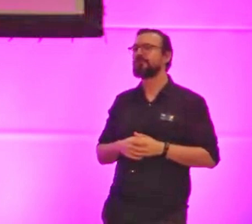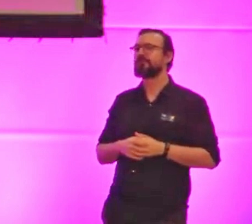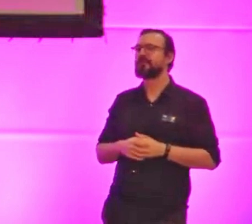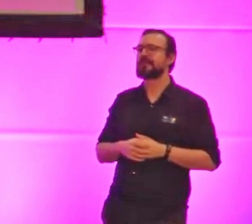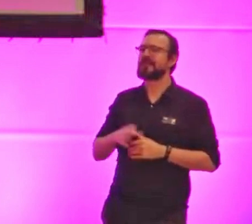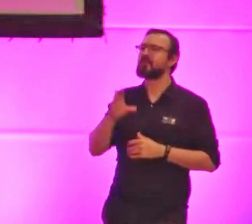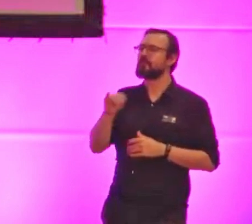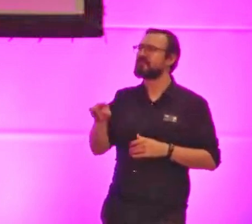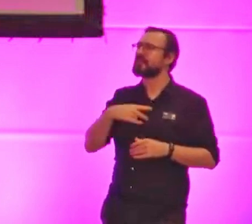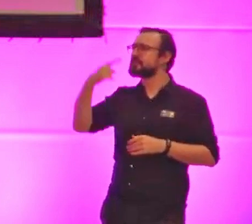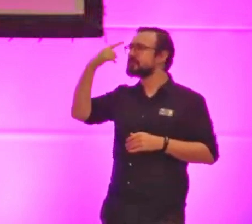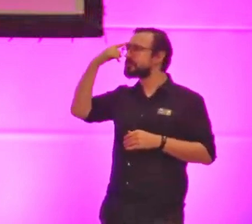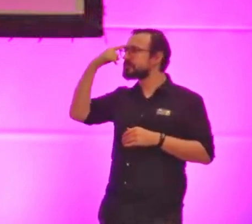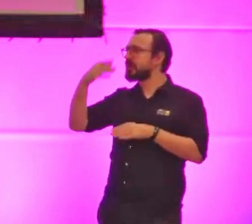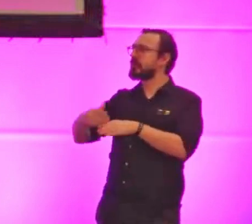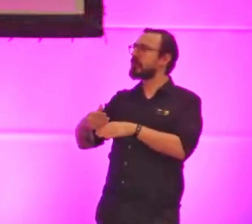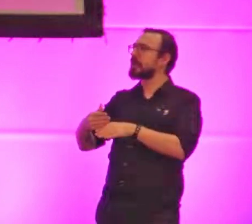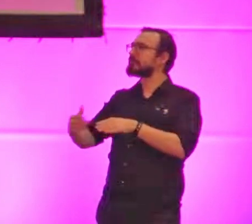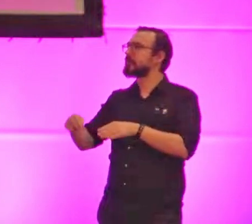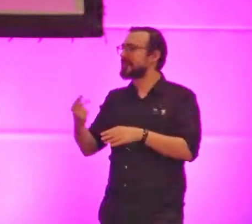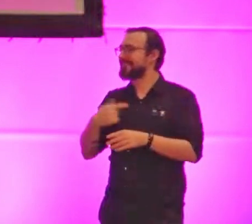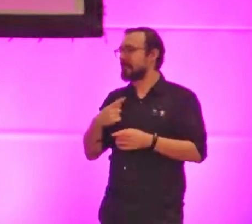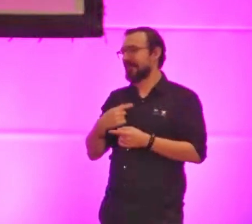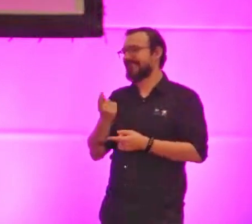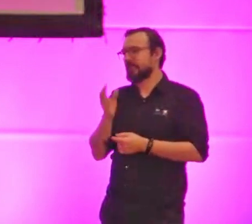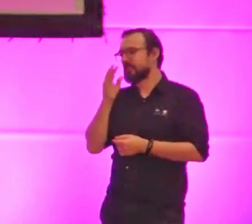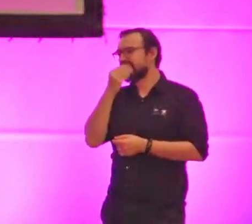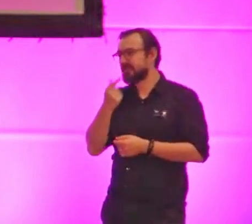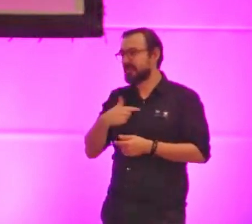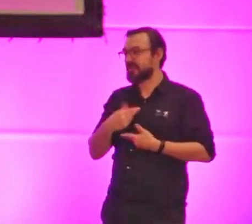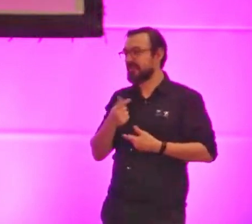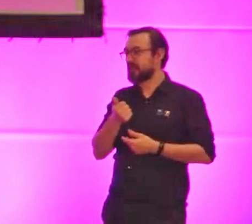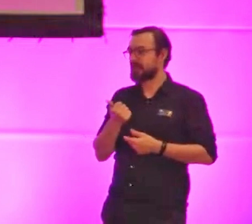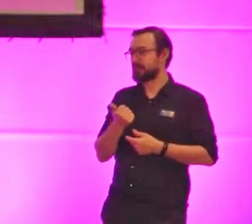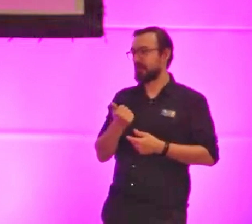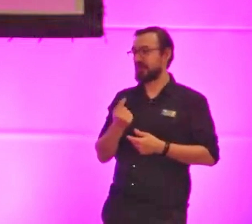Ja, när jag tänkte efter i förväg så var jag lite besviken. Jag fick egentligen bara